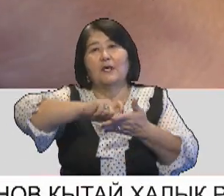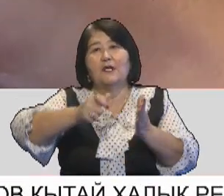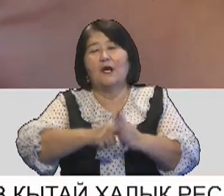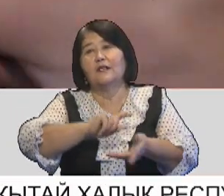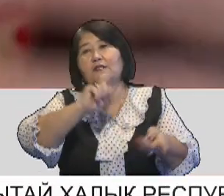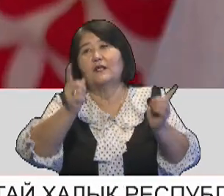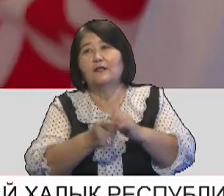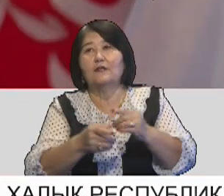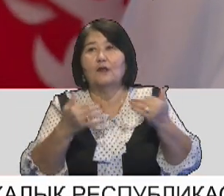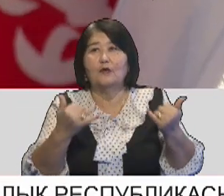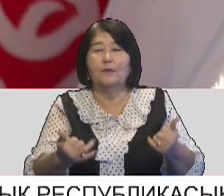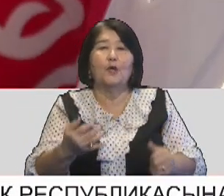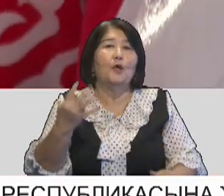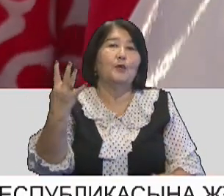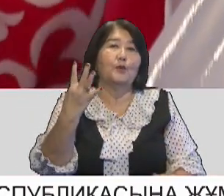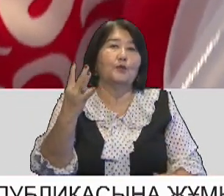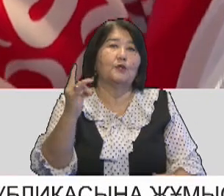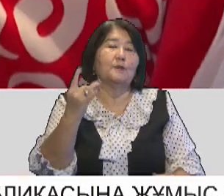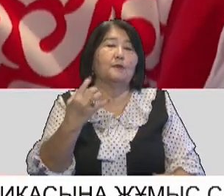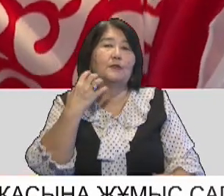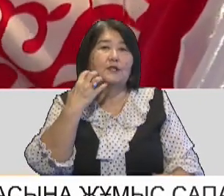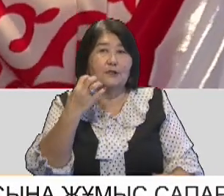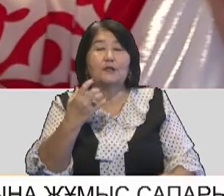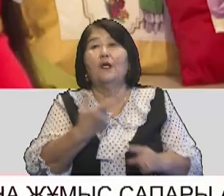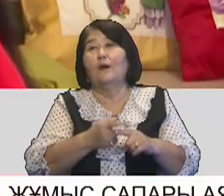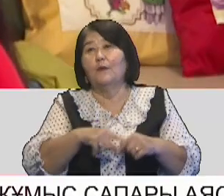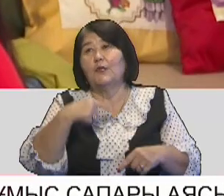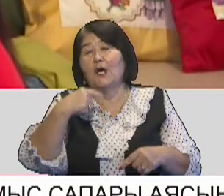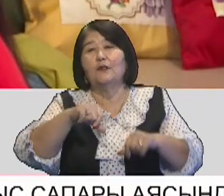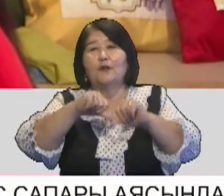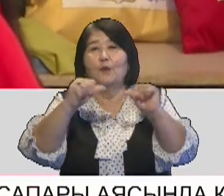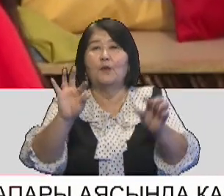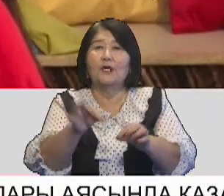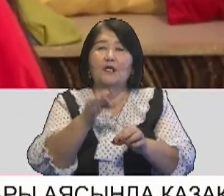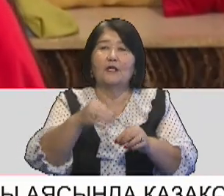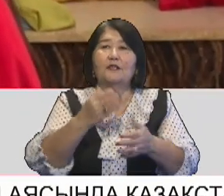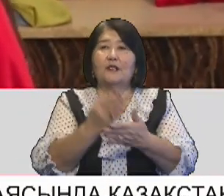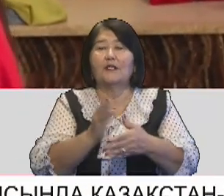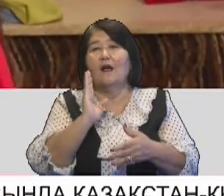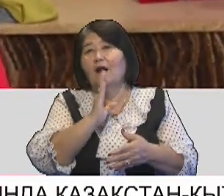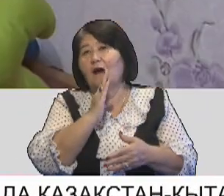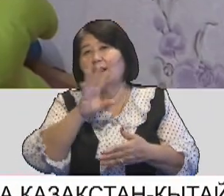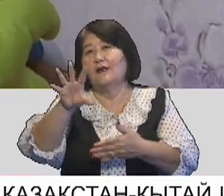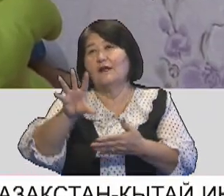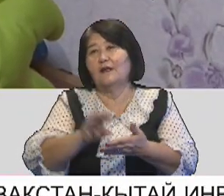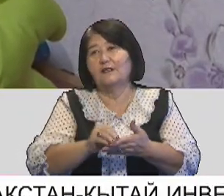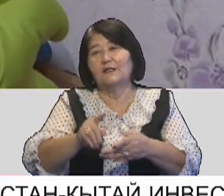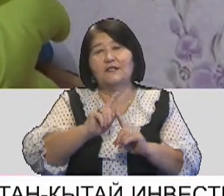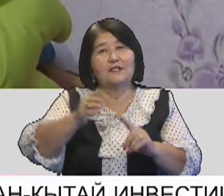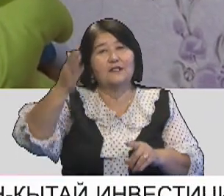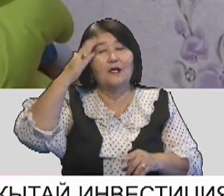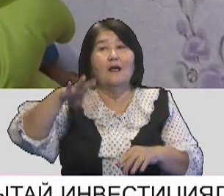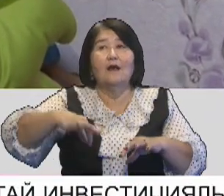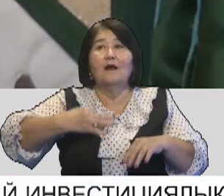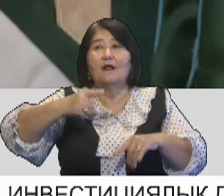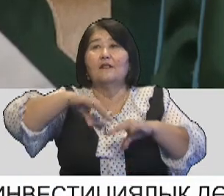айналдырған. Бүгінде 4-ші сәбиін күтуде. Айтуынша, ою кестелеп өрнек салу анасынан дарған ерекше қабілет. Ісмер